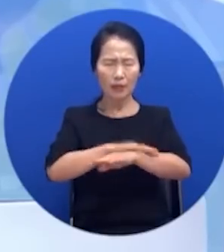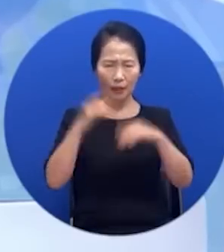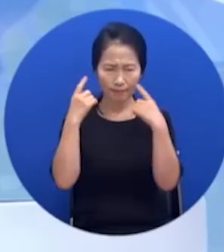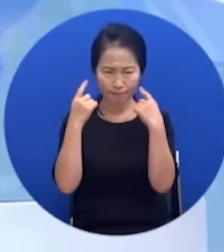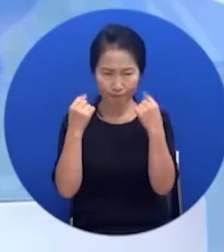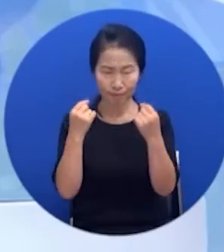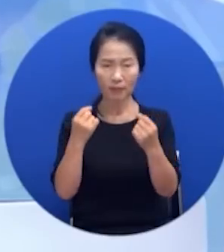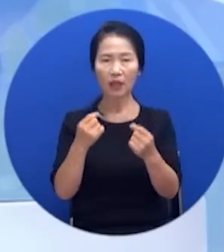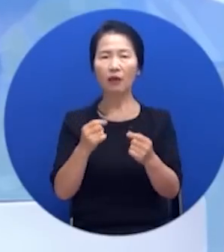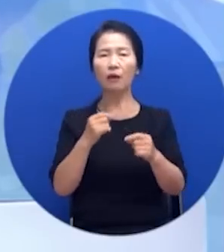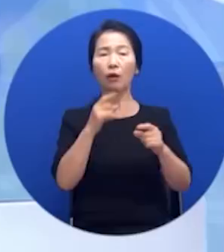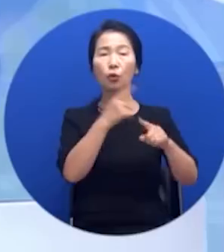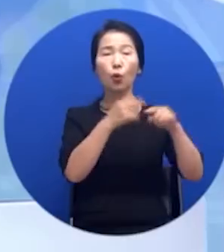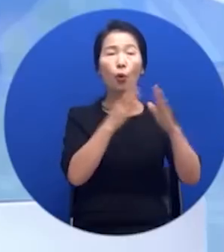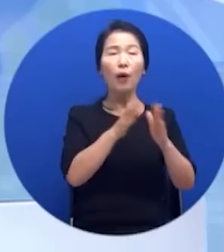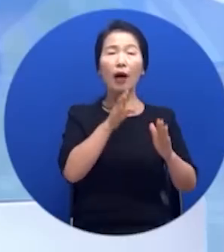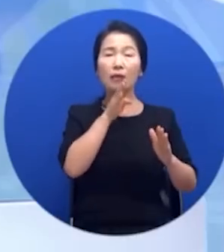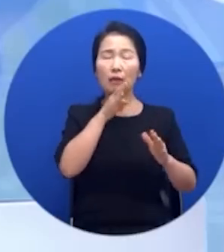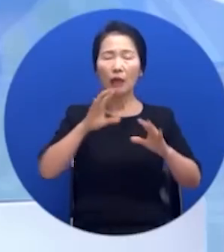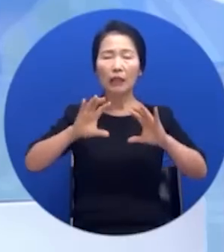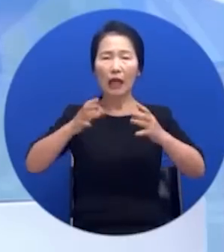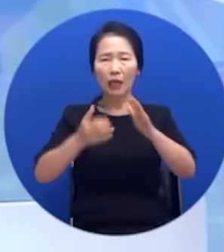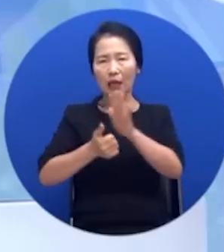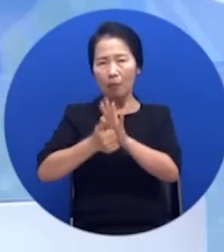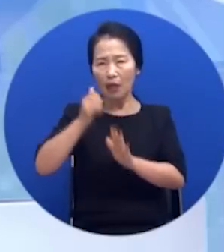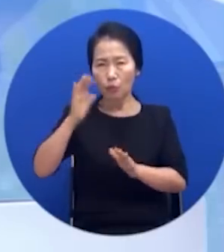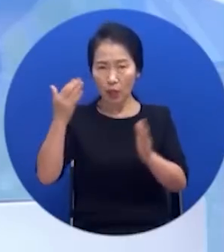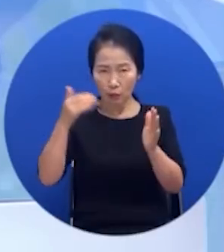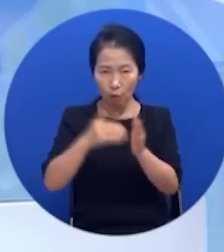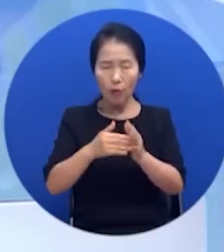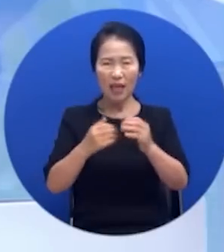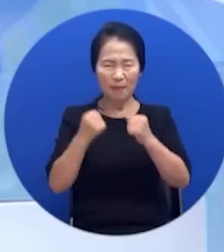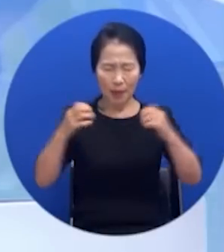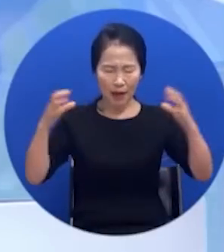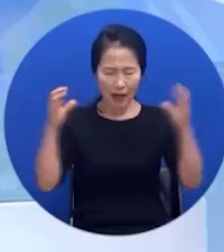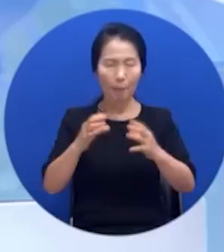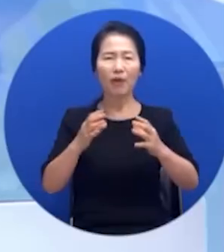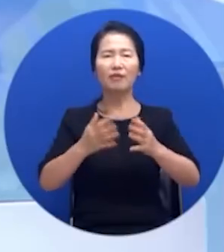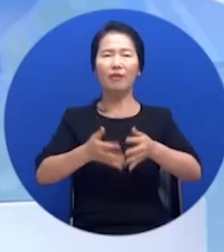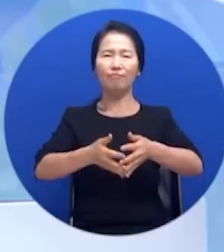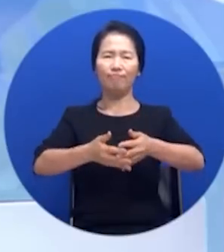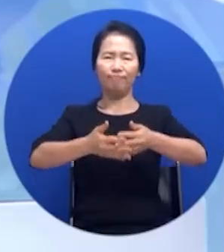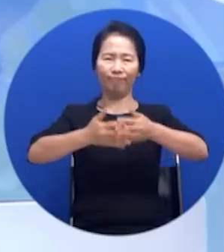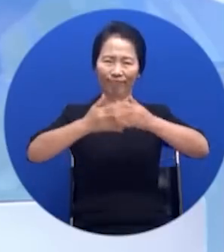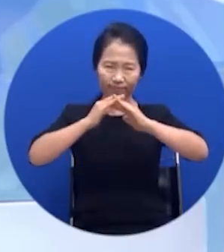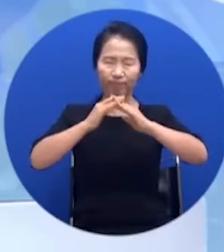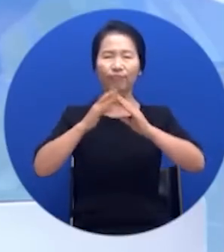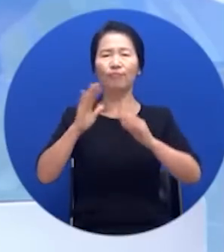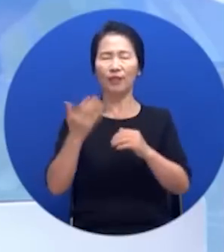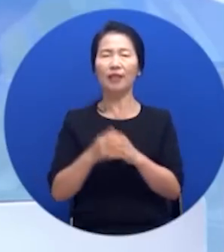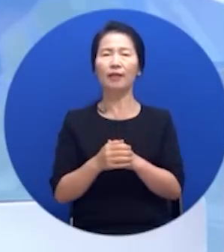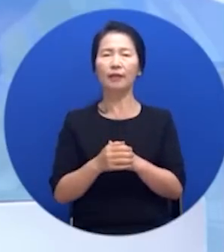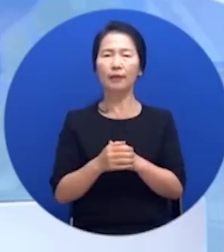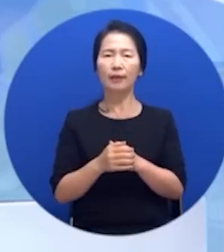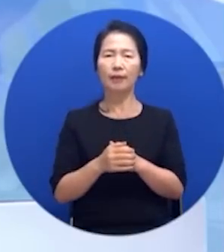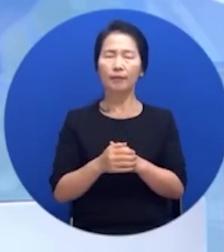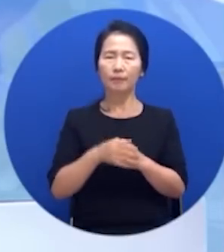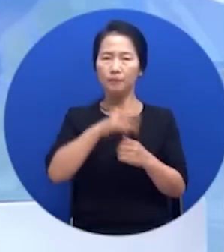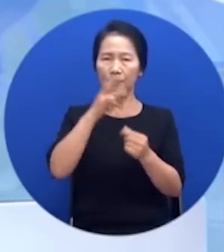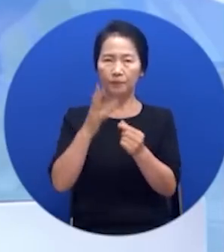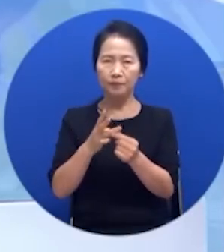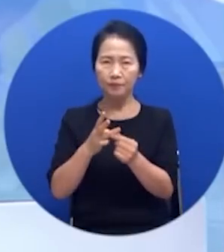진정한 희망이 되도록 더불어 힘을 합쳐 함께 세워가야 할 줄 믿습니다.